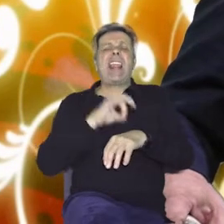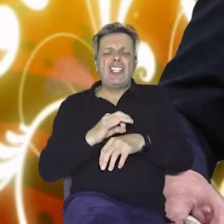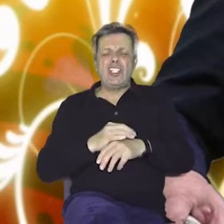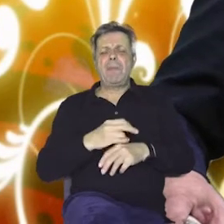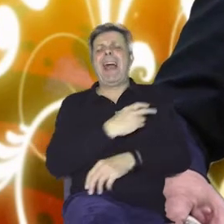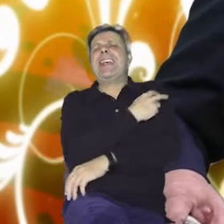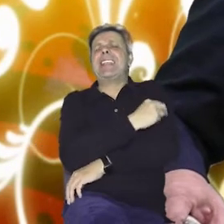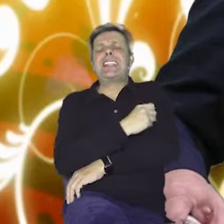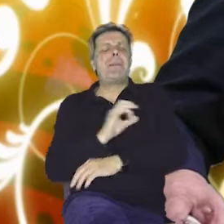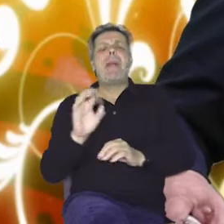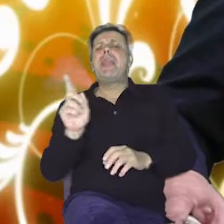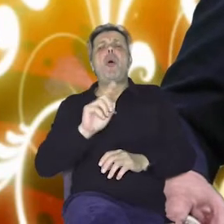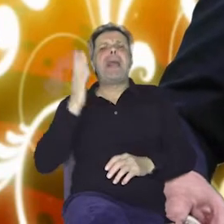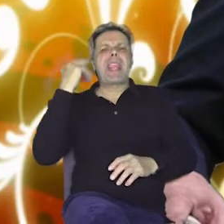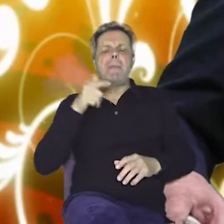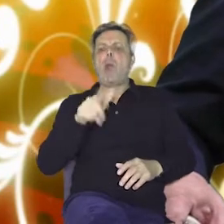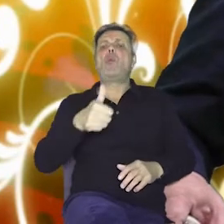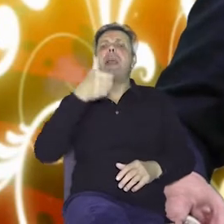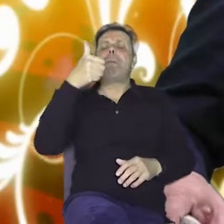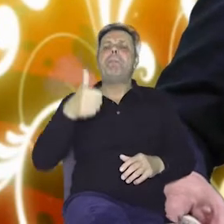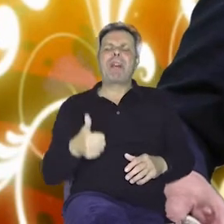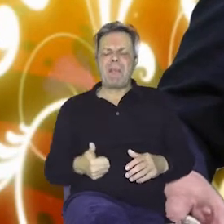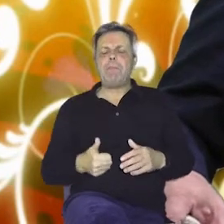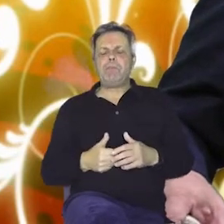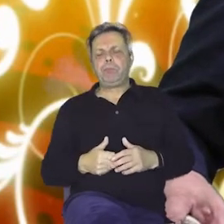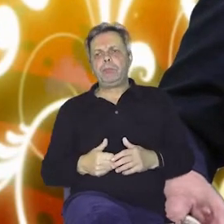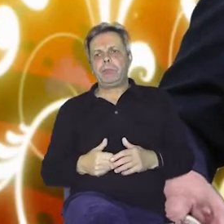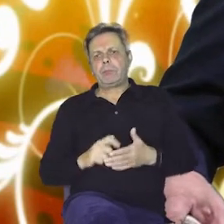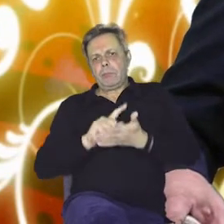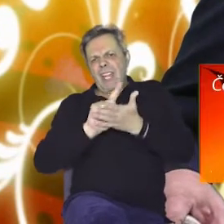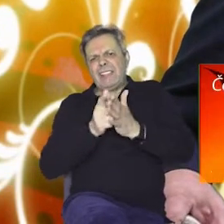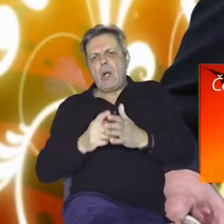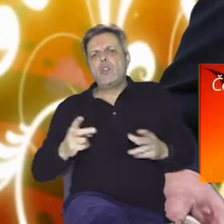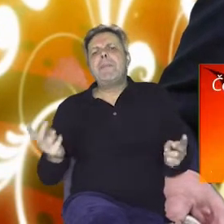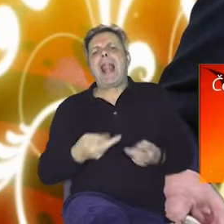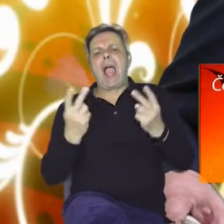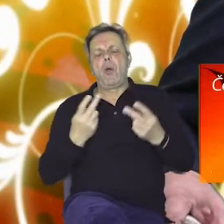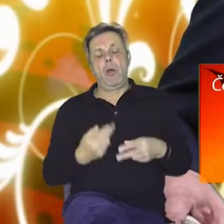bilo u tim prvim naletima lagano. Nažalost,